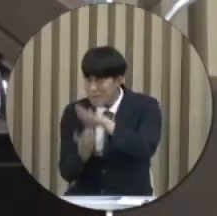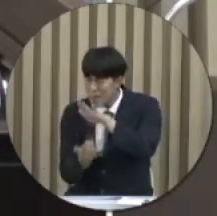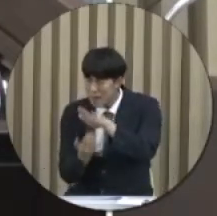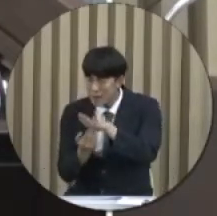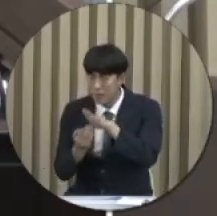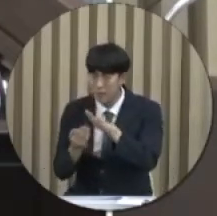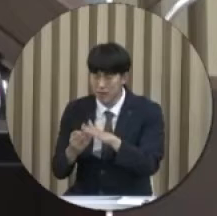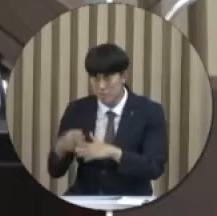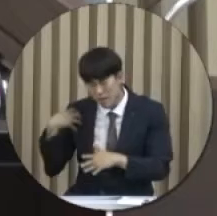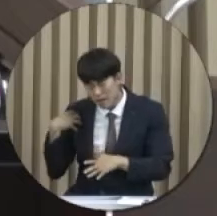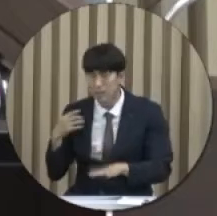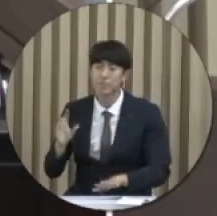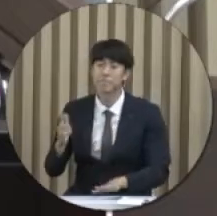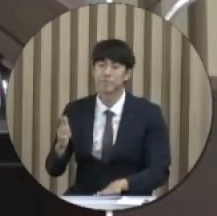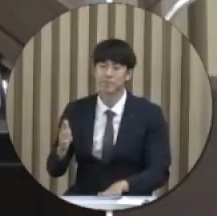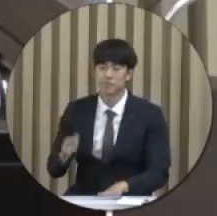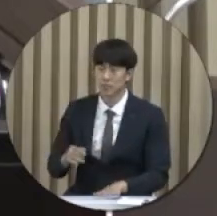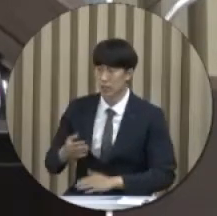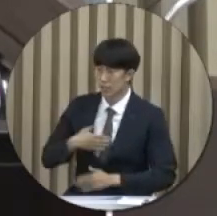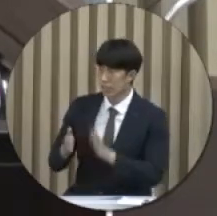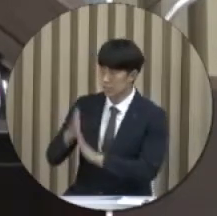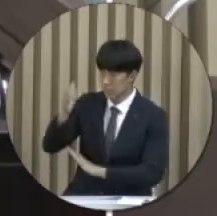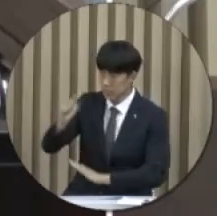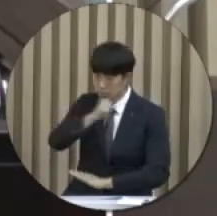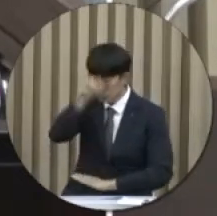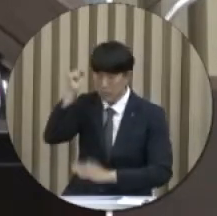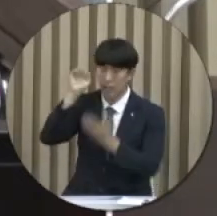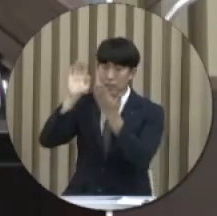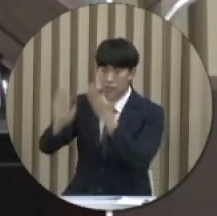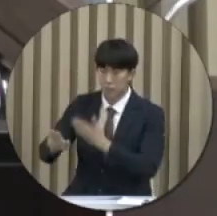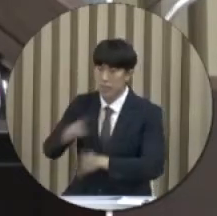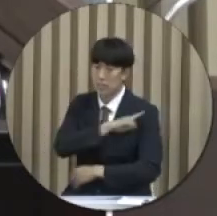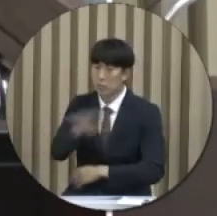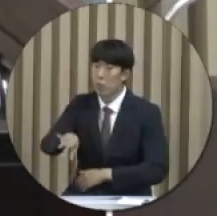않아요. 그러면 제가 시장이 되고 제일 먼저 한 게